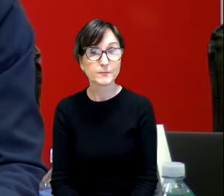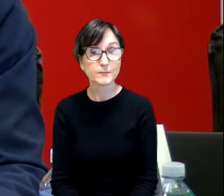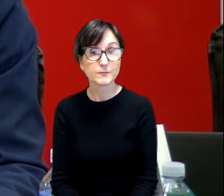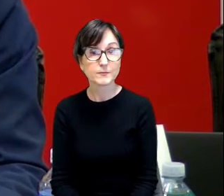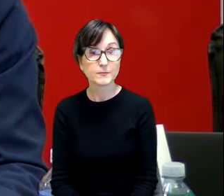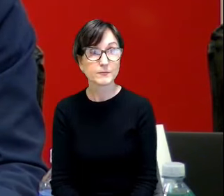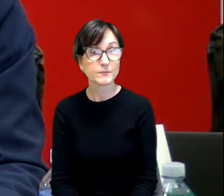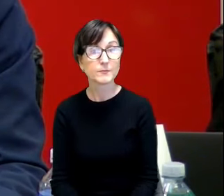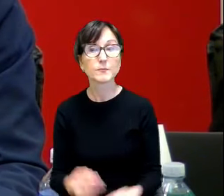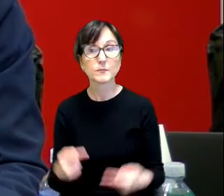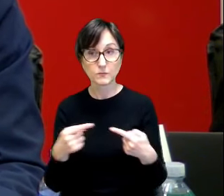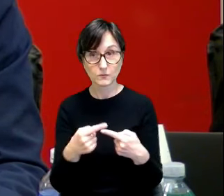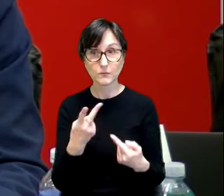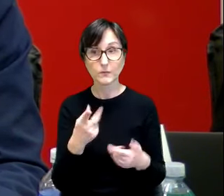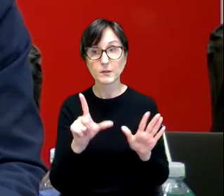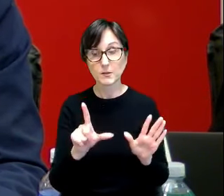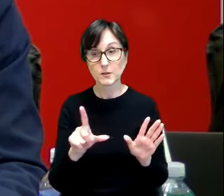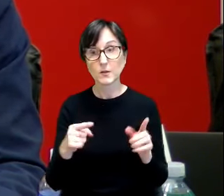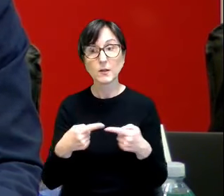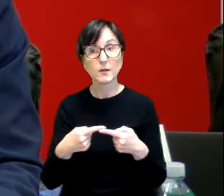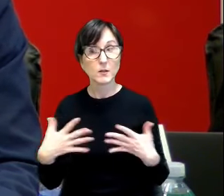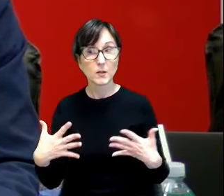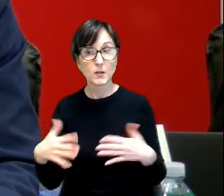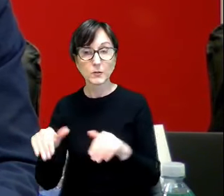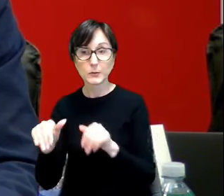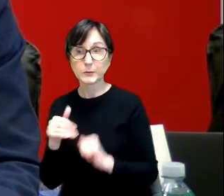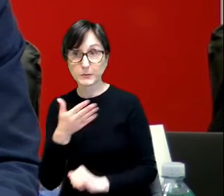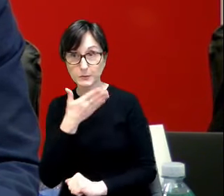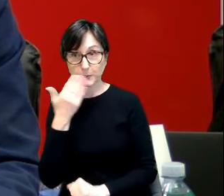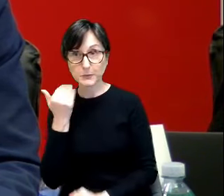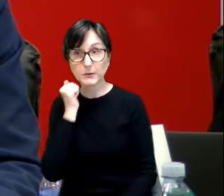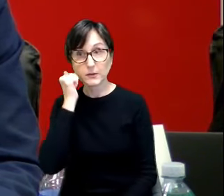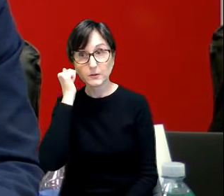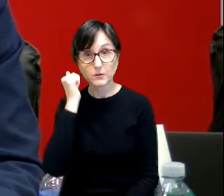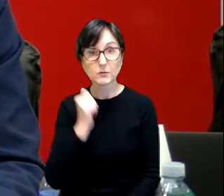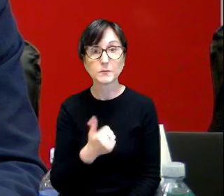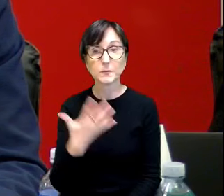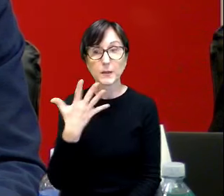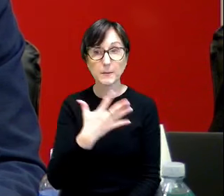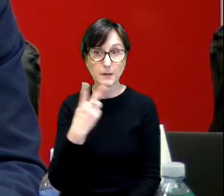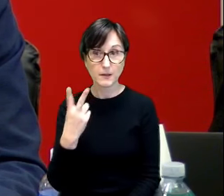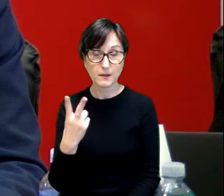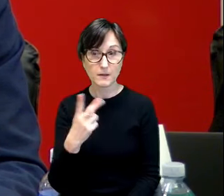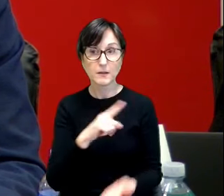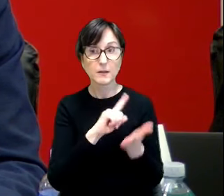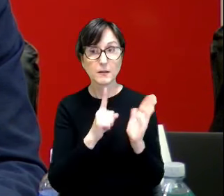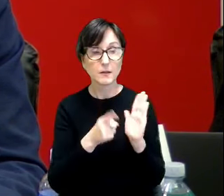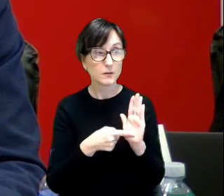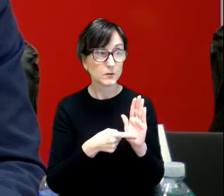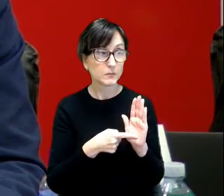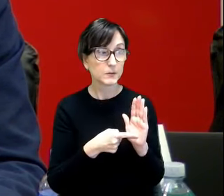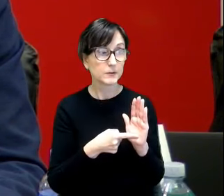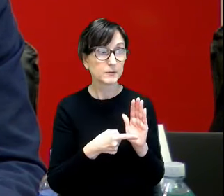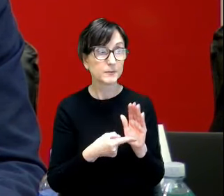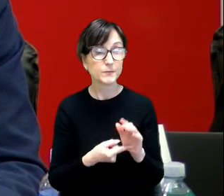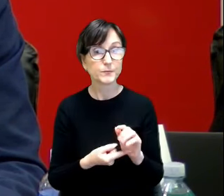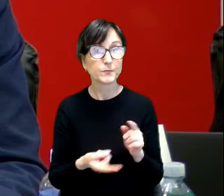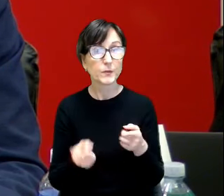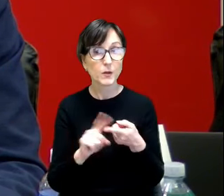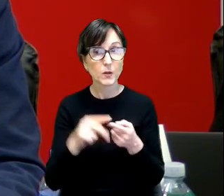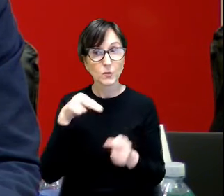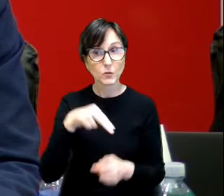už 27 prieš ir susilaikiusių nėra ačiū 52 darbotvarkės klausimas dėl